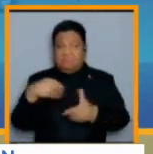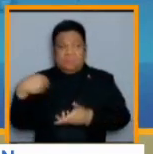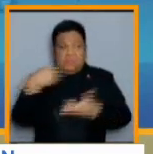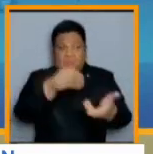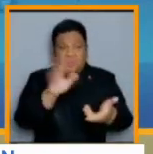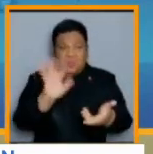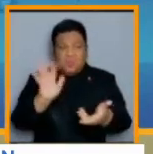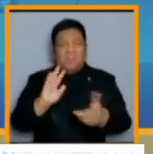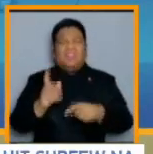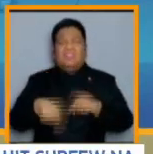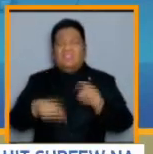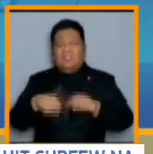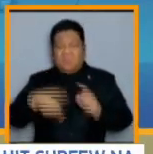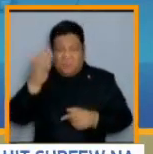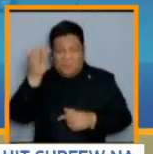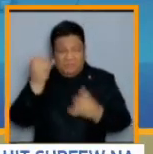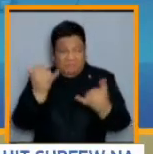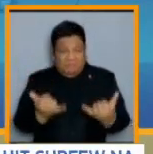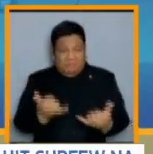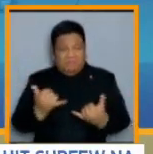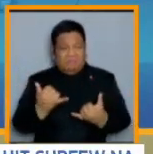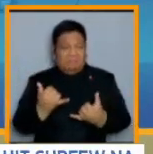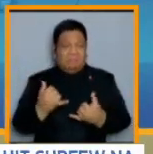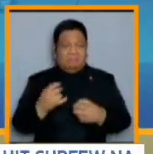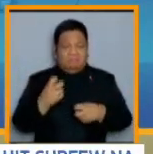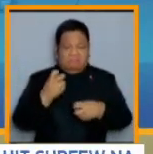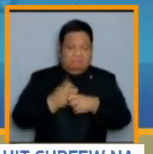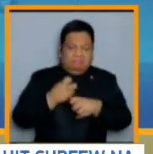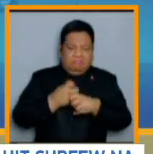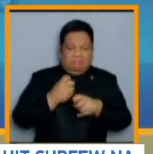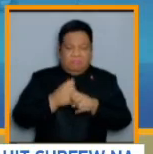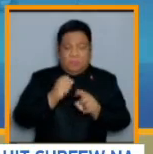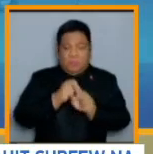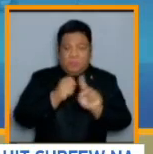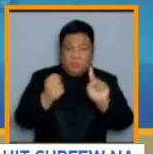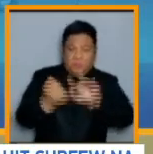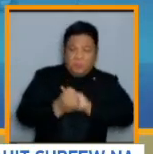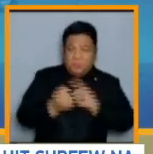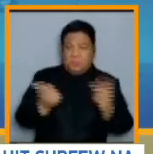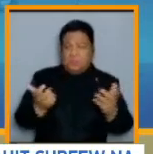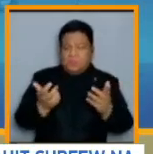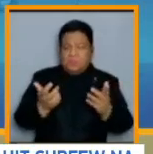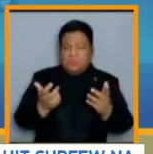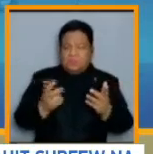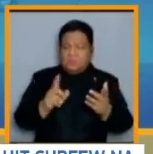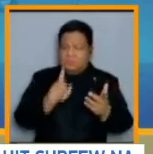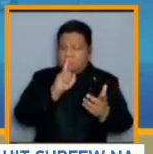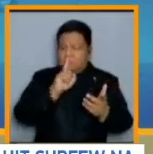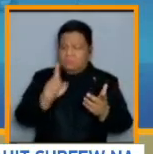kay nagsige na sabuyan. So, gahinan gadud gihapon sila ng